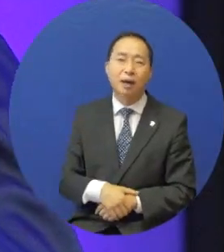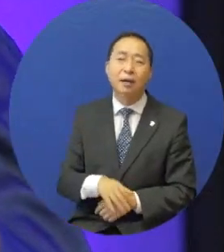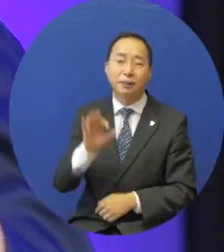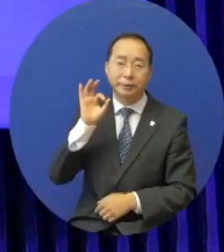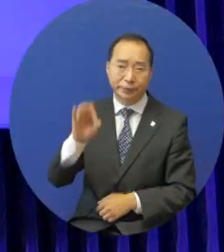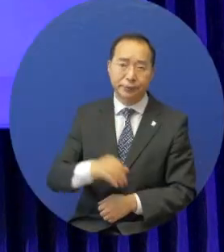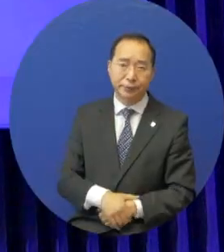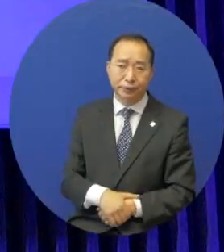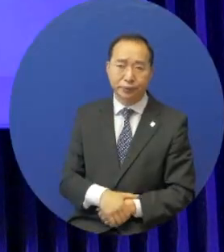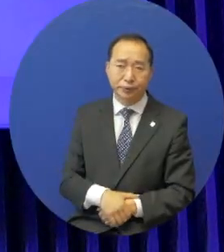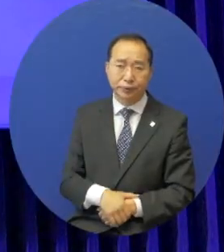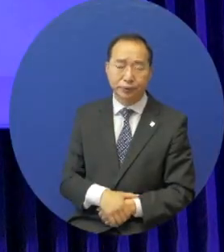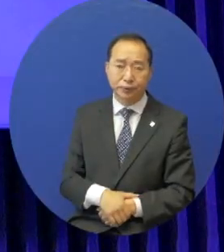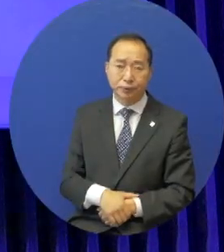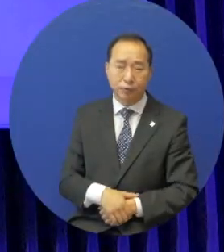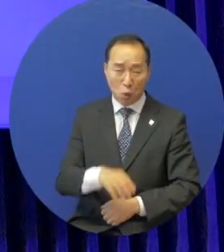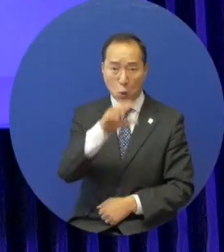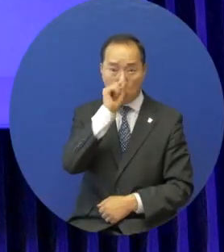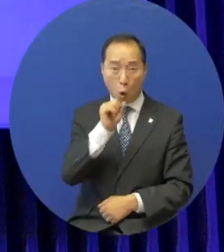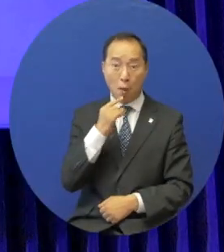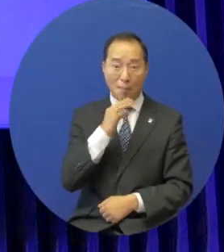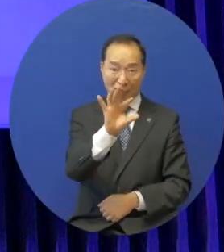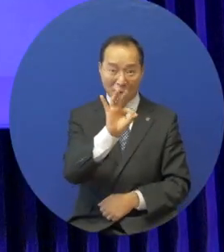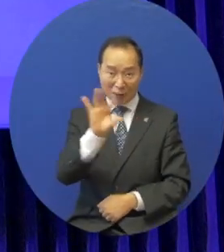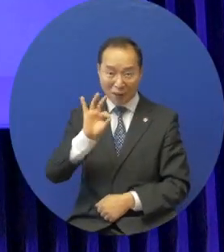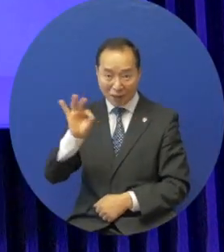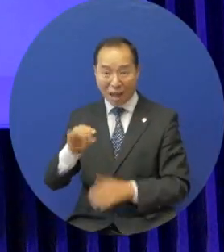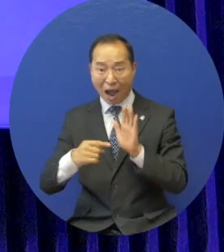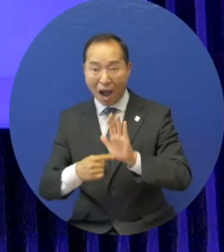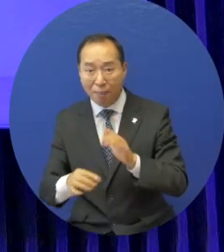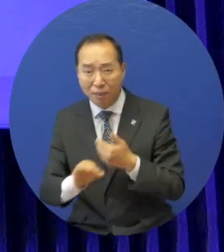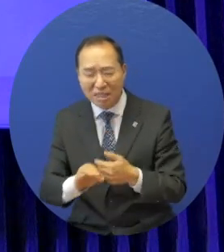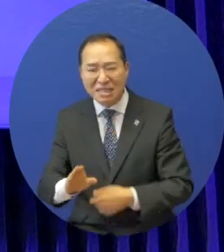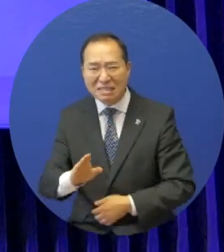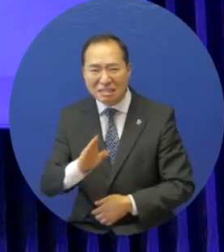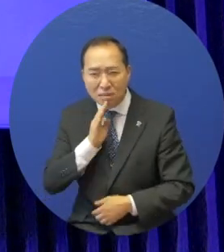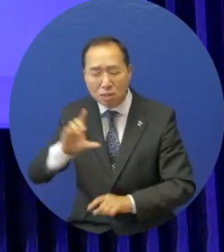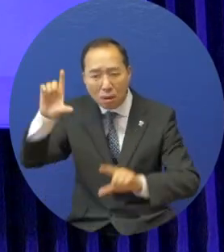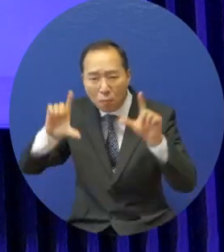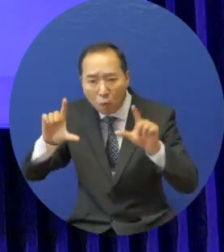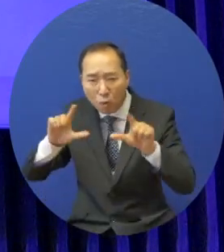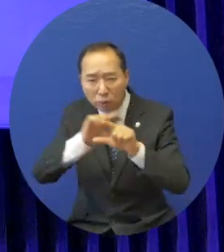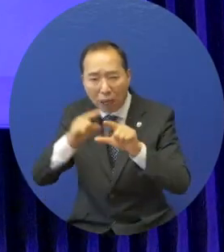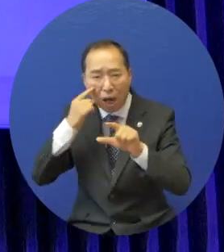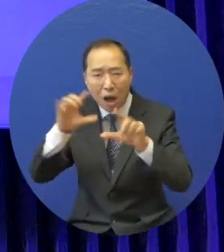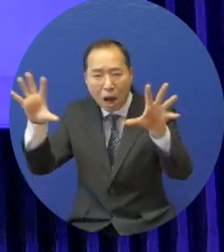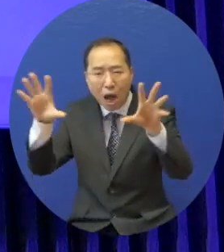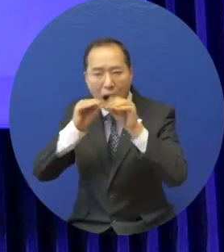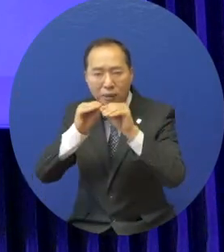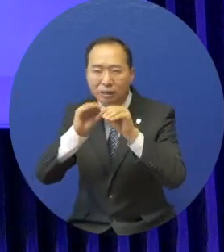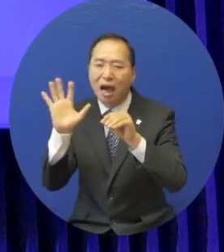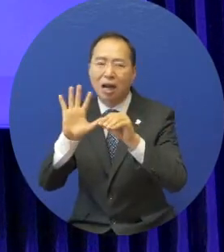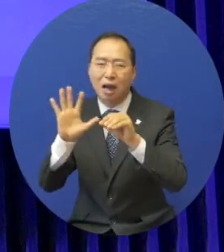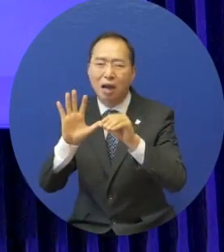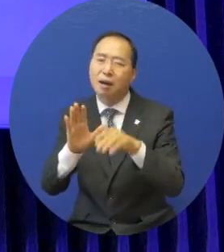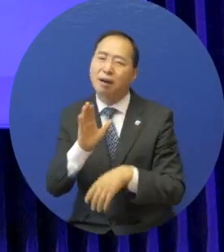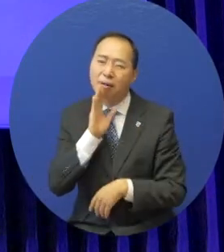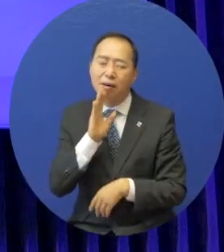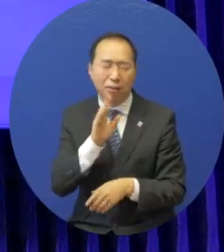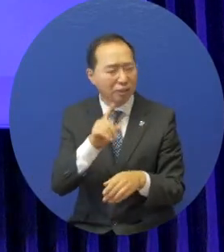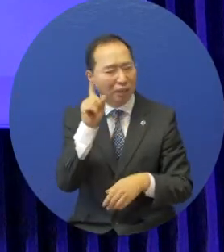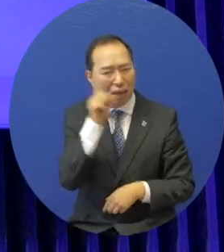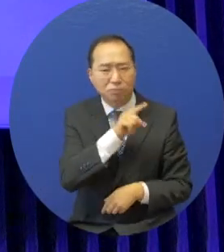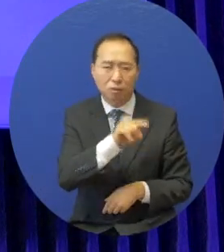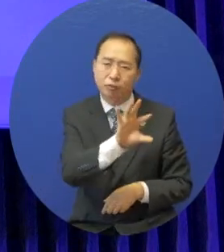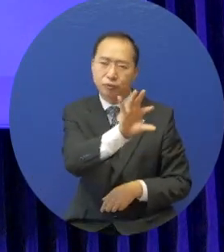있지 않을까. 우리가 좋은 거 그리고 전문가 이것만 소개해서는 그 실제 상황을 제대로 보지 못한 건